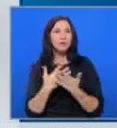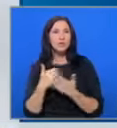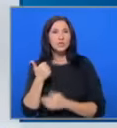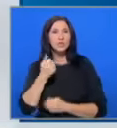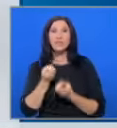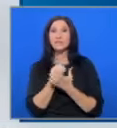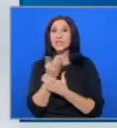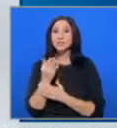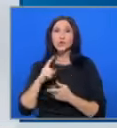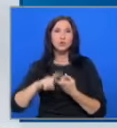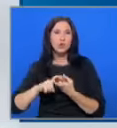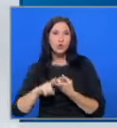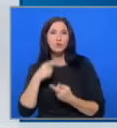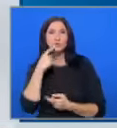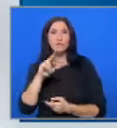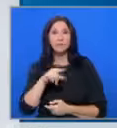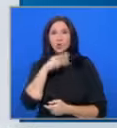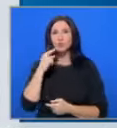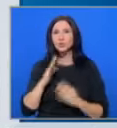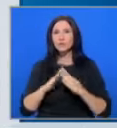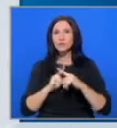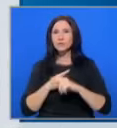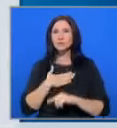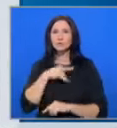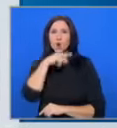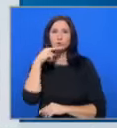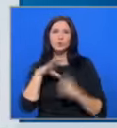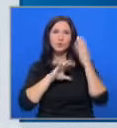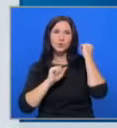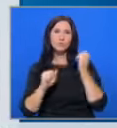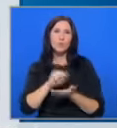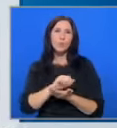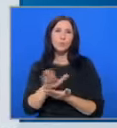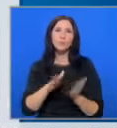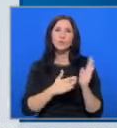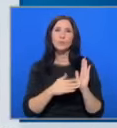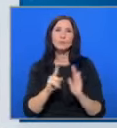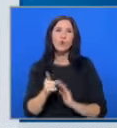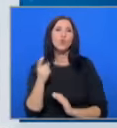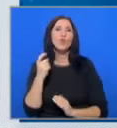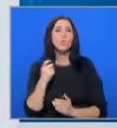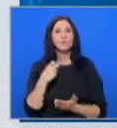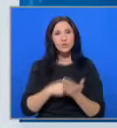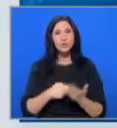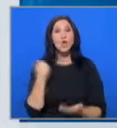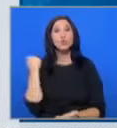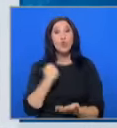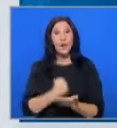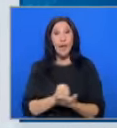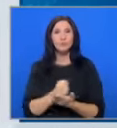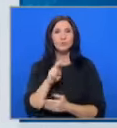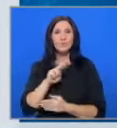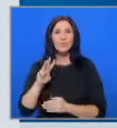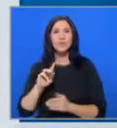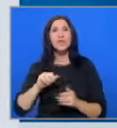лидерът на Възраждане Костадин Костадинов заяви, че Руската църква е собственост на Руското посолство и публикува документ, за който твърди, че е нотариален акт от 23